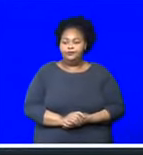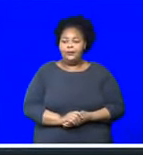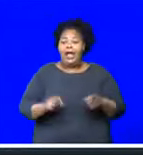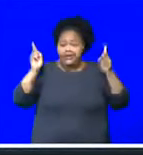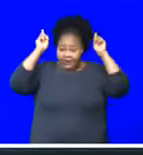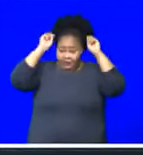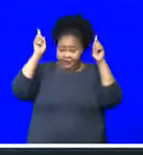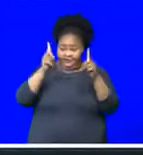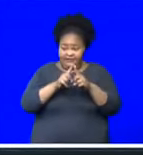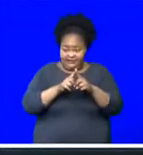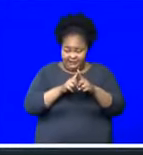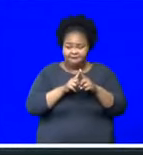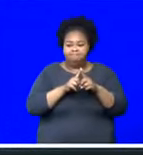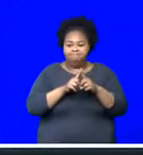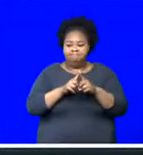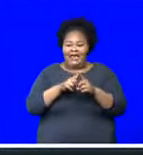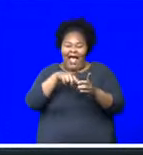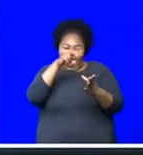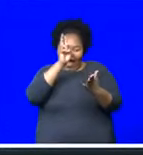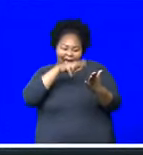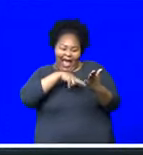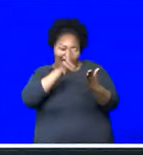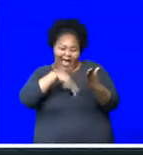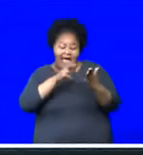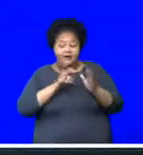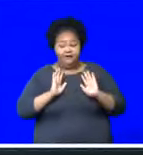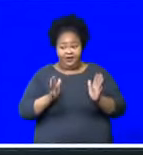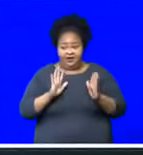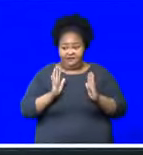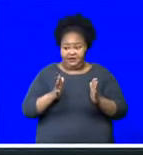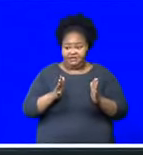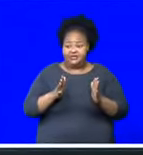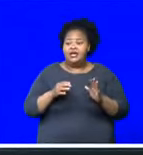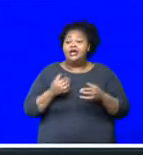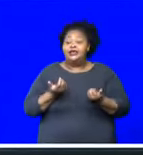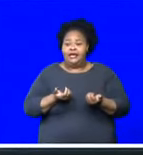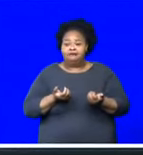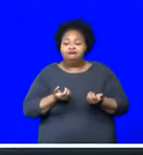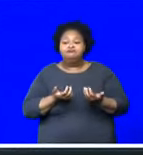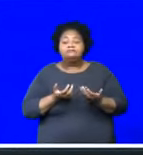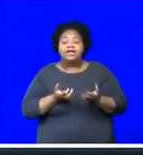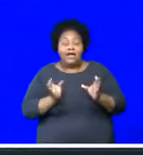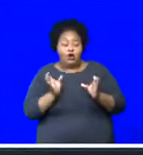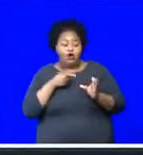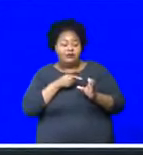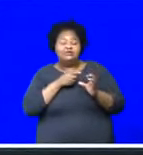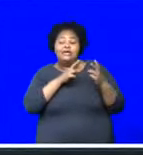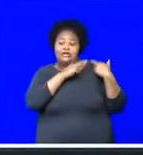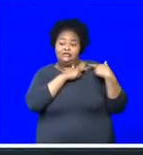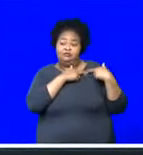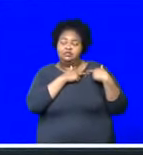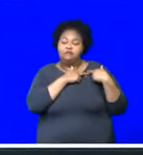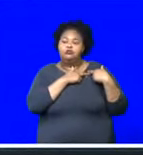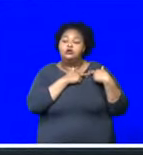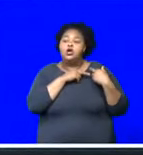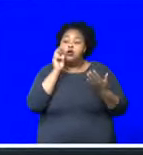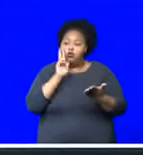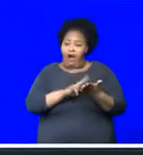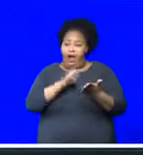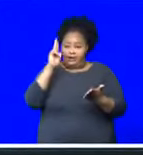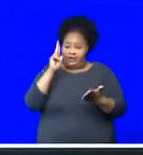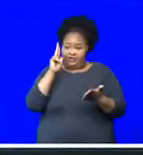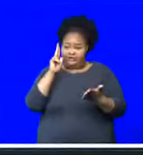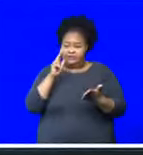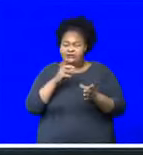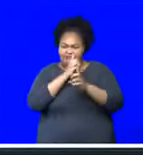nabule ole le unit le accreditor ukuthi yini kahle kahle le tinkini kwenze njani ningaba